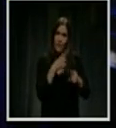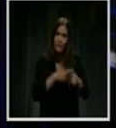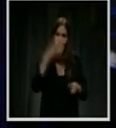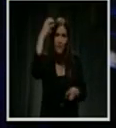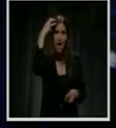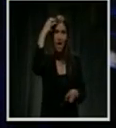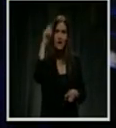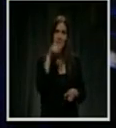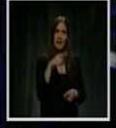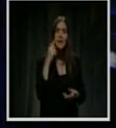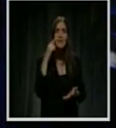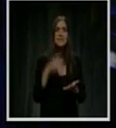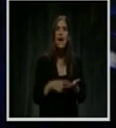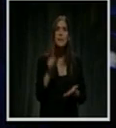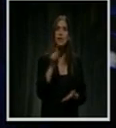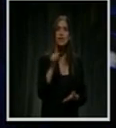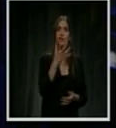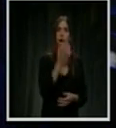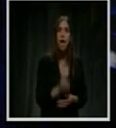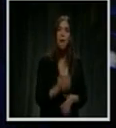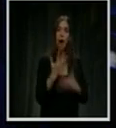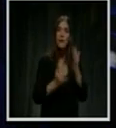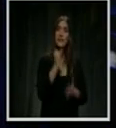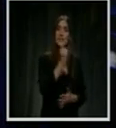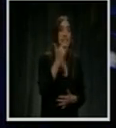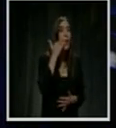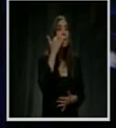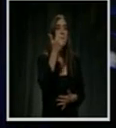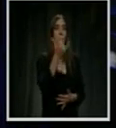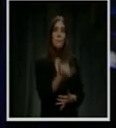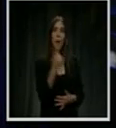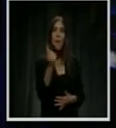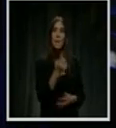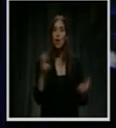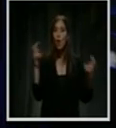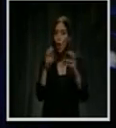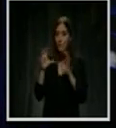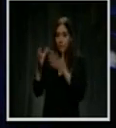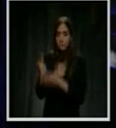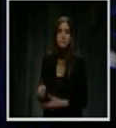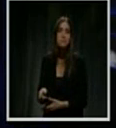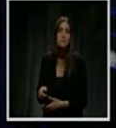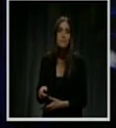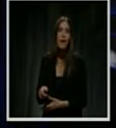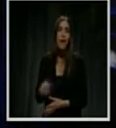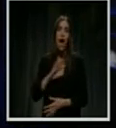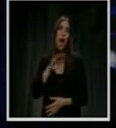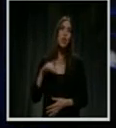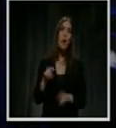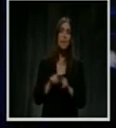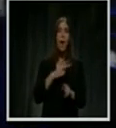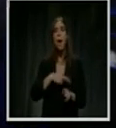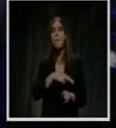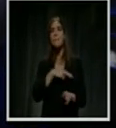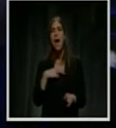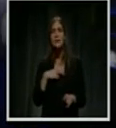dwar wiretapping, phone tapping tal-avversarji politiċi tiegħu. U nippruvaw inħamġu lil-pajjiżna. Basta nappoġġjaw lill-gvern